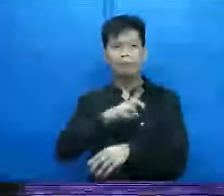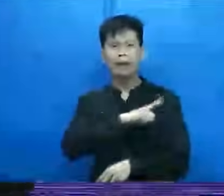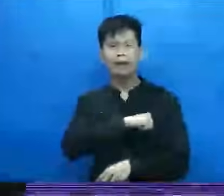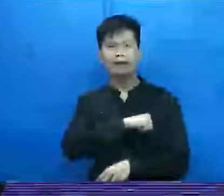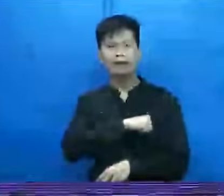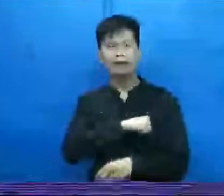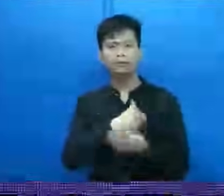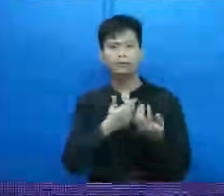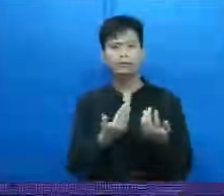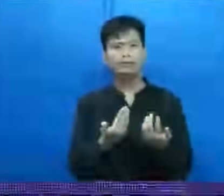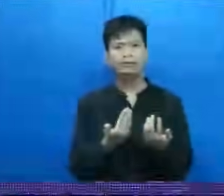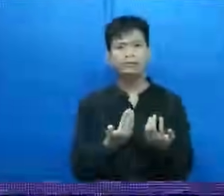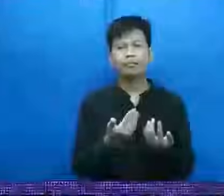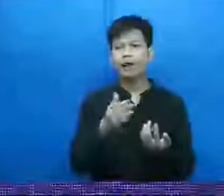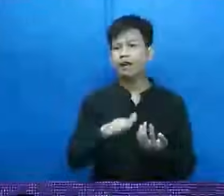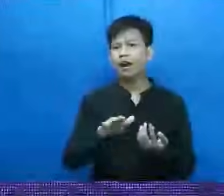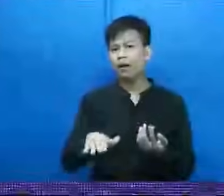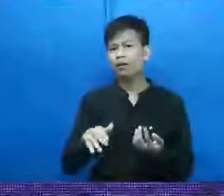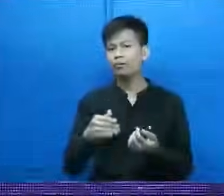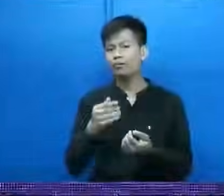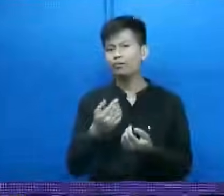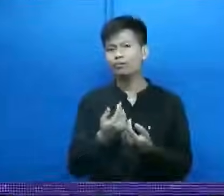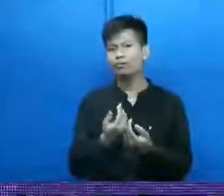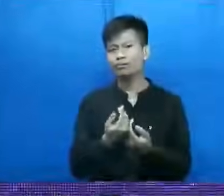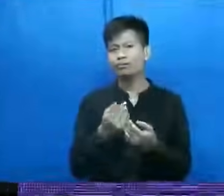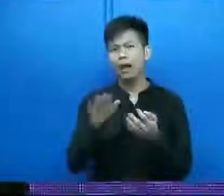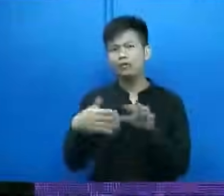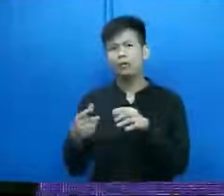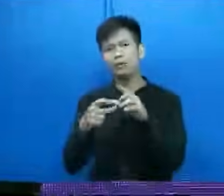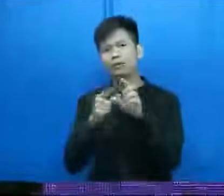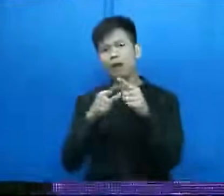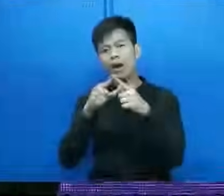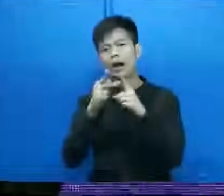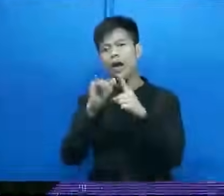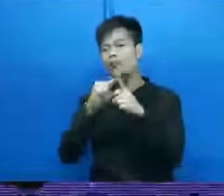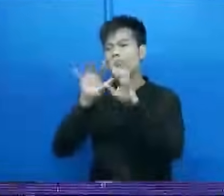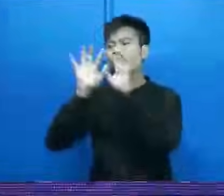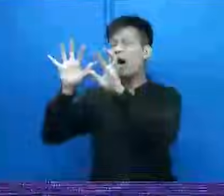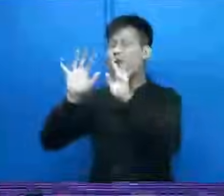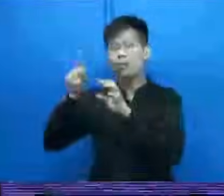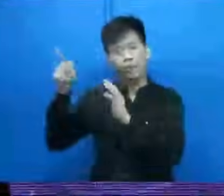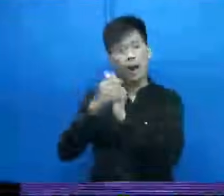berbagi. Anak-anak sudah mengejar. Syahid, jadi ahli perang.